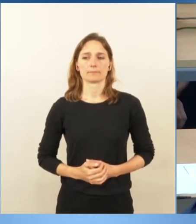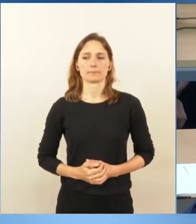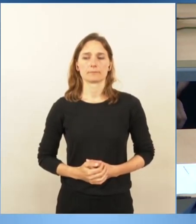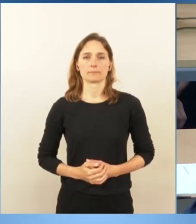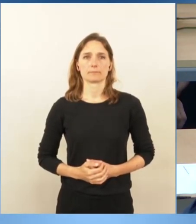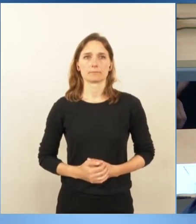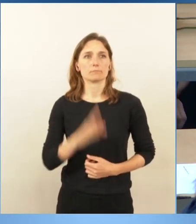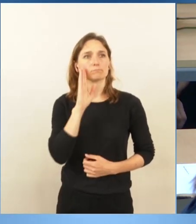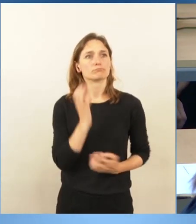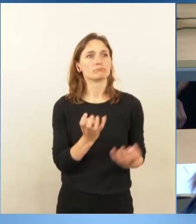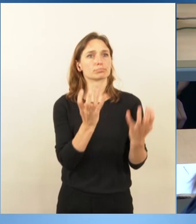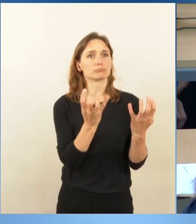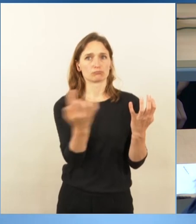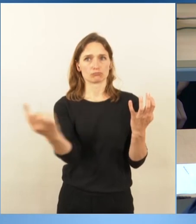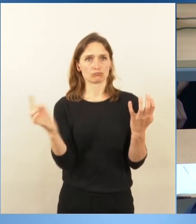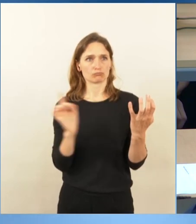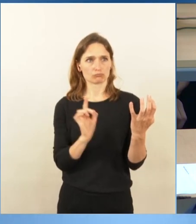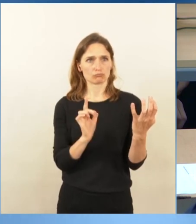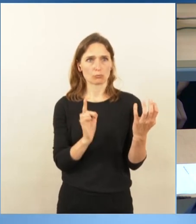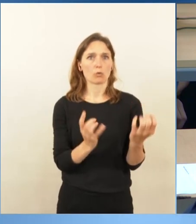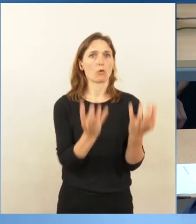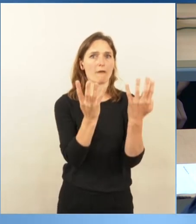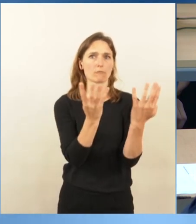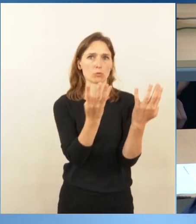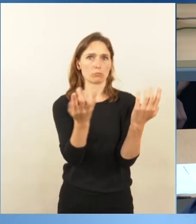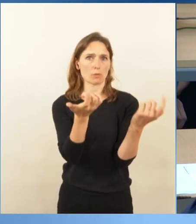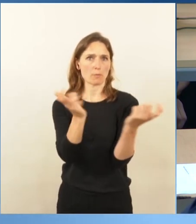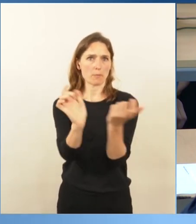vous pouvez vous avez le droit de vous lever pour enchaîner